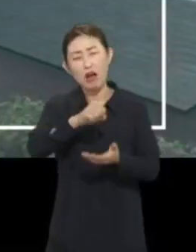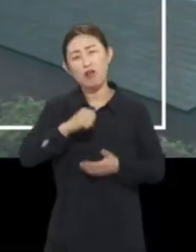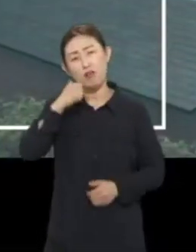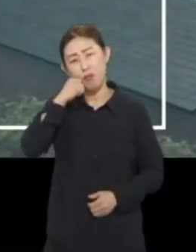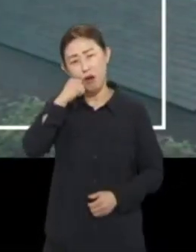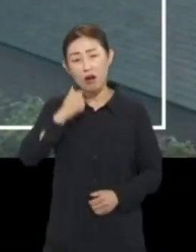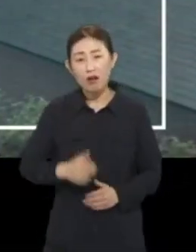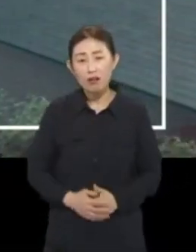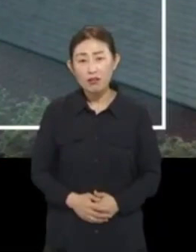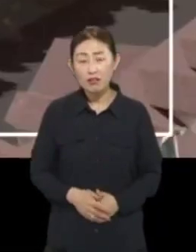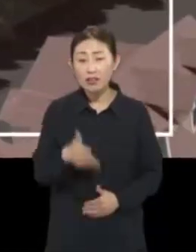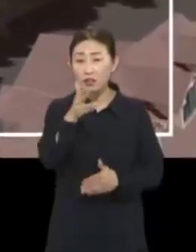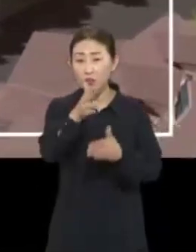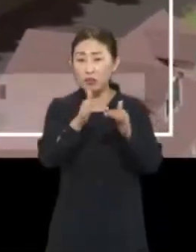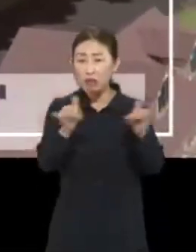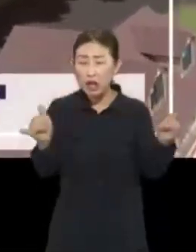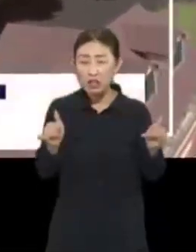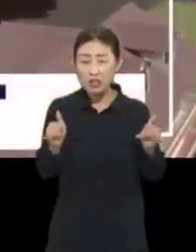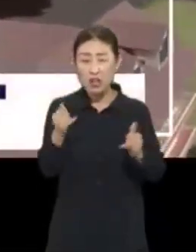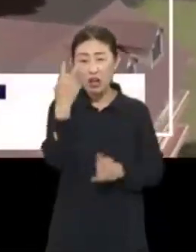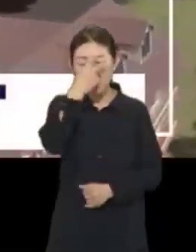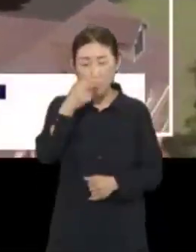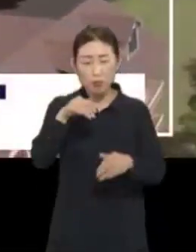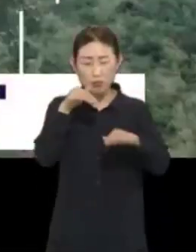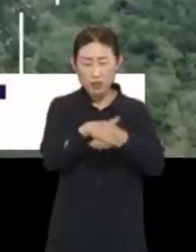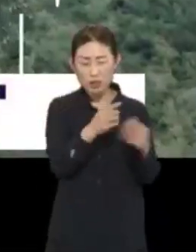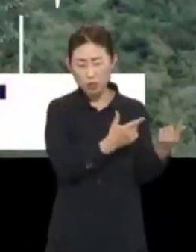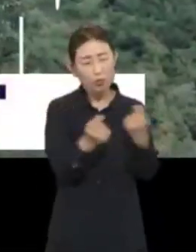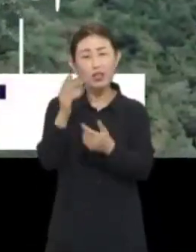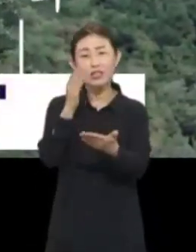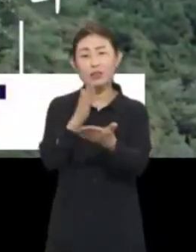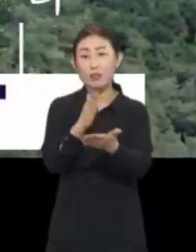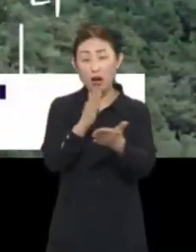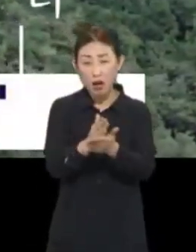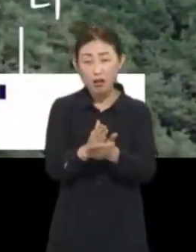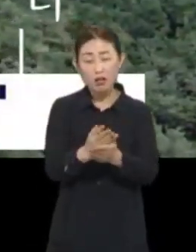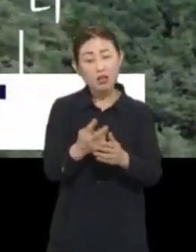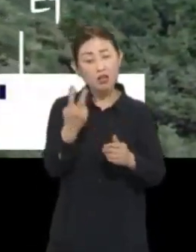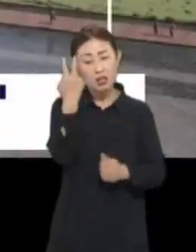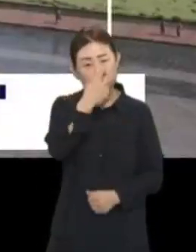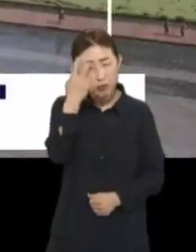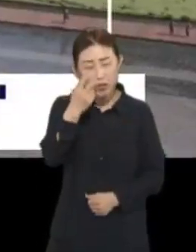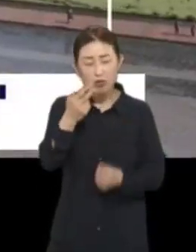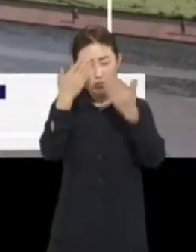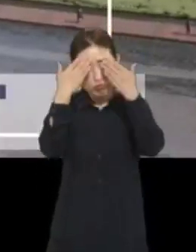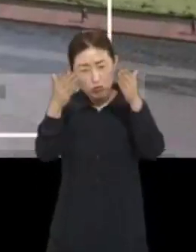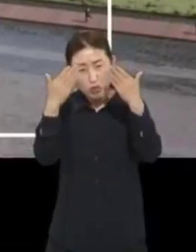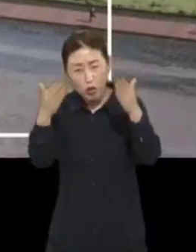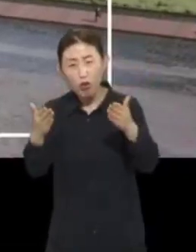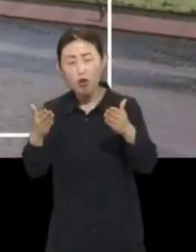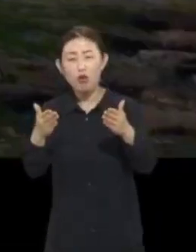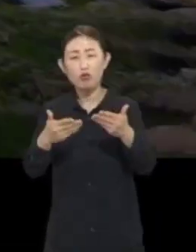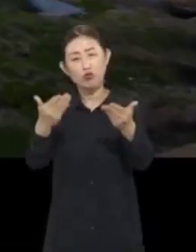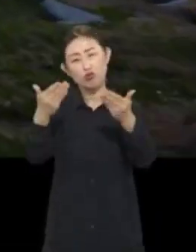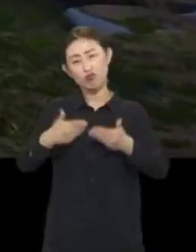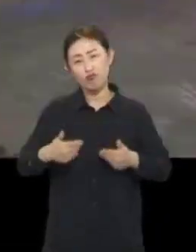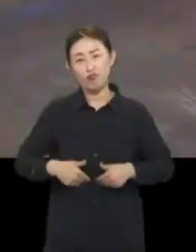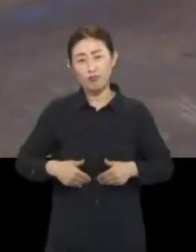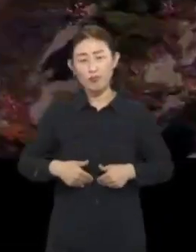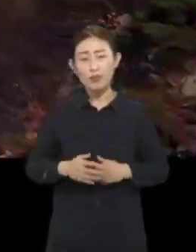일. 전문가들은 획일적인 검증 방식보다는 예타 면제 같은 예외 수단을 과감히 적용해야 한다고